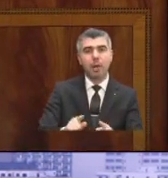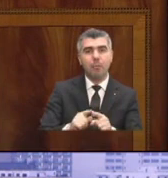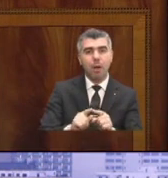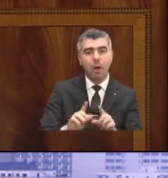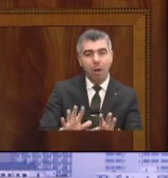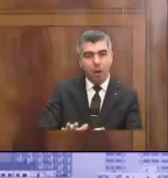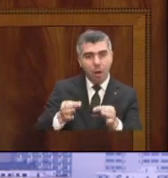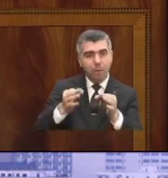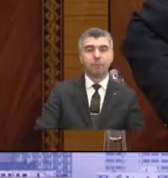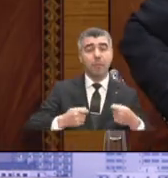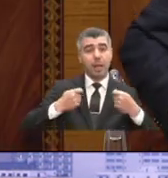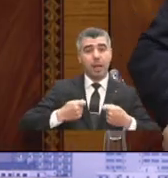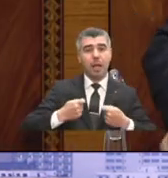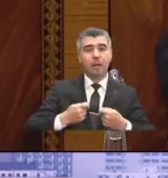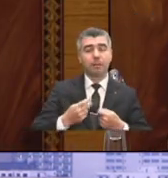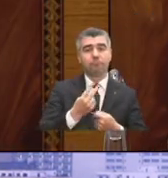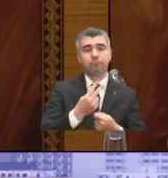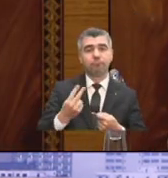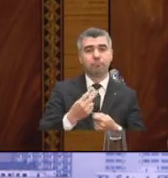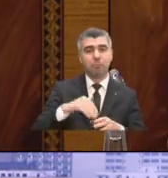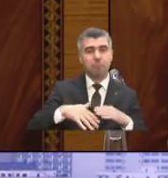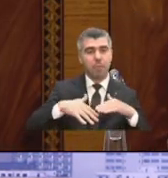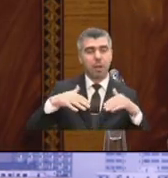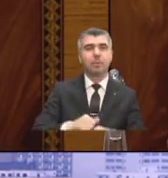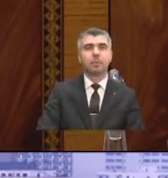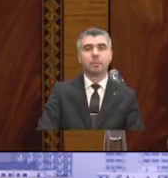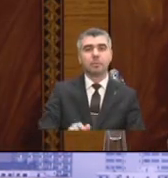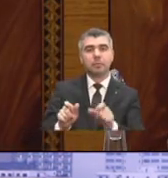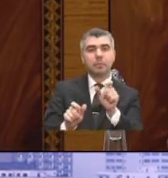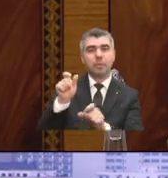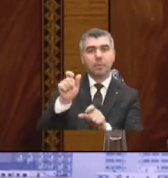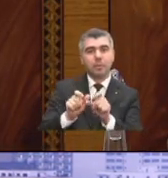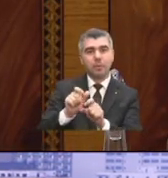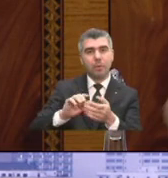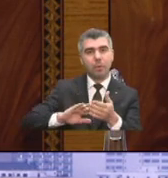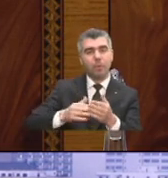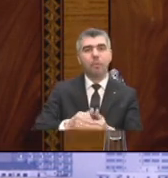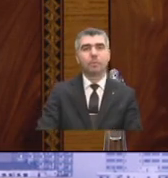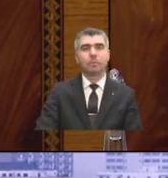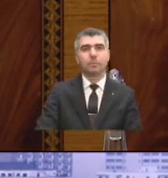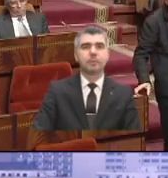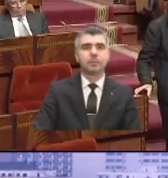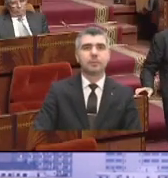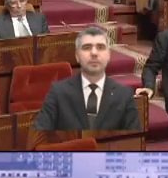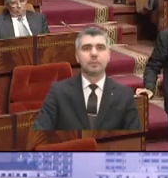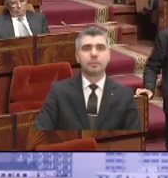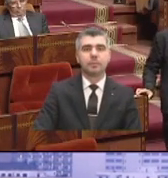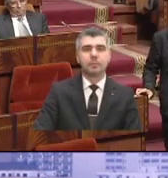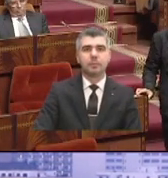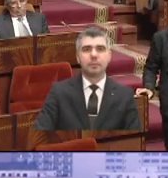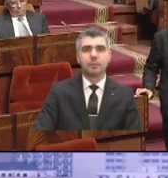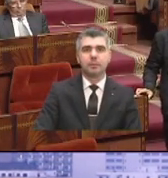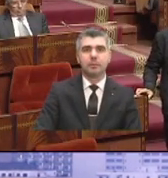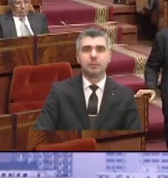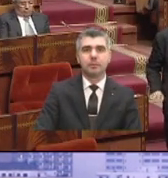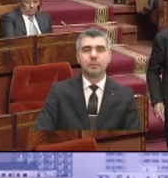البرلمان المغربي والبرلمان الاوروبي والاهم تقييم لجنه مهمه سميتها لجنه اللجنه المشتركه الاوروبيه